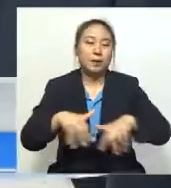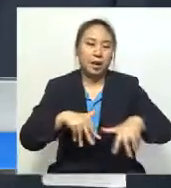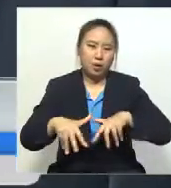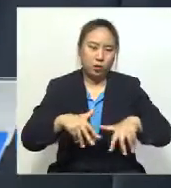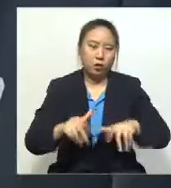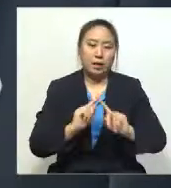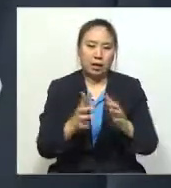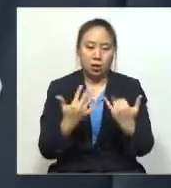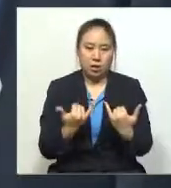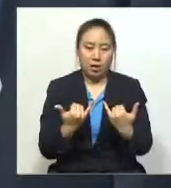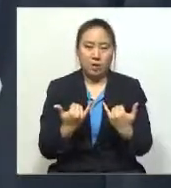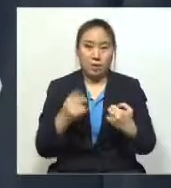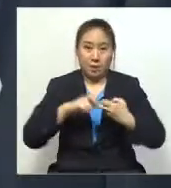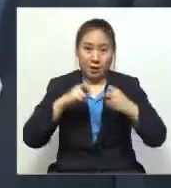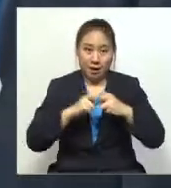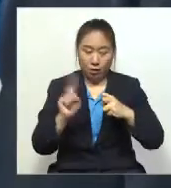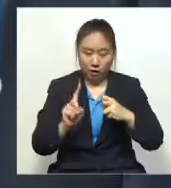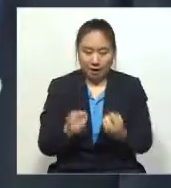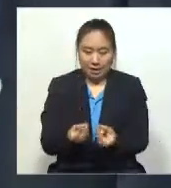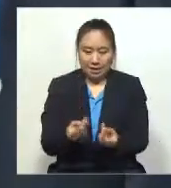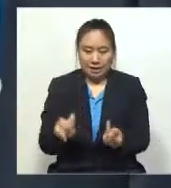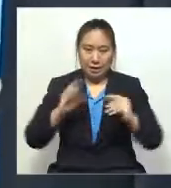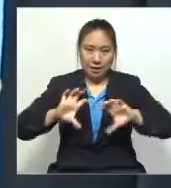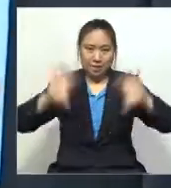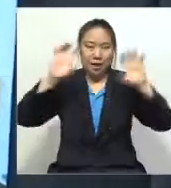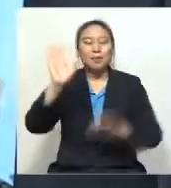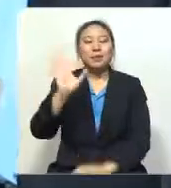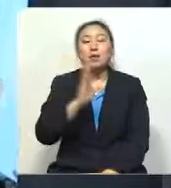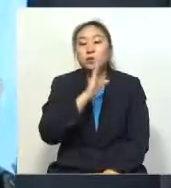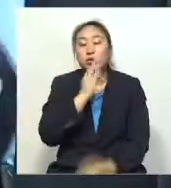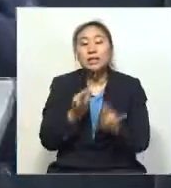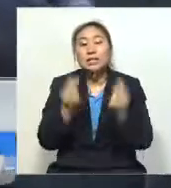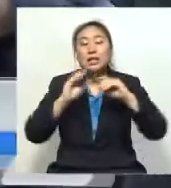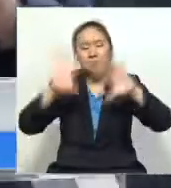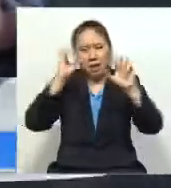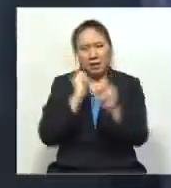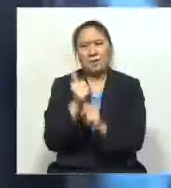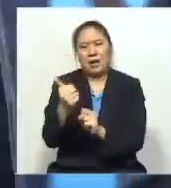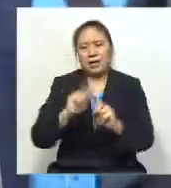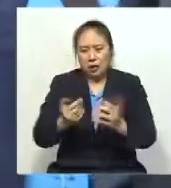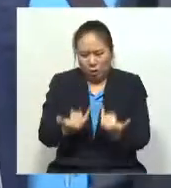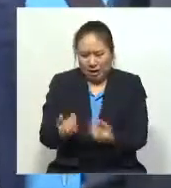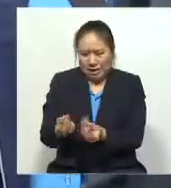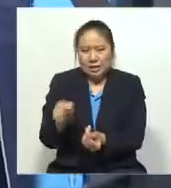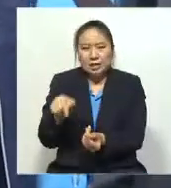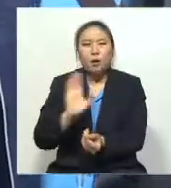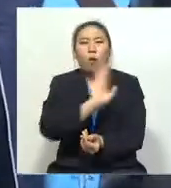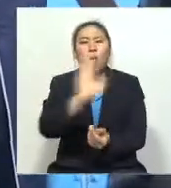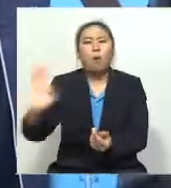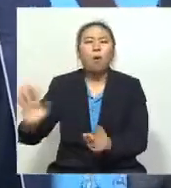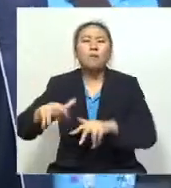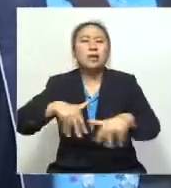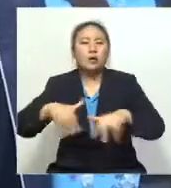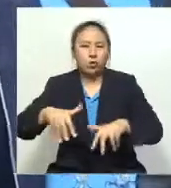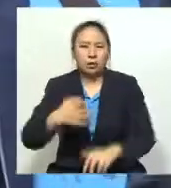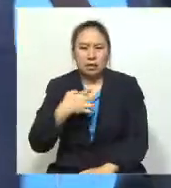ว่าวันนี้มันไม่ใช่ที่ของรัฐไงที่รัฐไม่มีปัญหาแล้วมันทำได้หมดแต่เป็นที่ประชาชนทั้งนั้นไงแต่เราก็ไม่อยากจะไปรบกวน